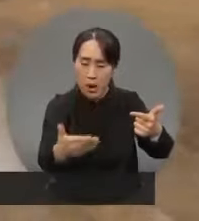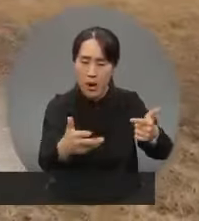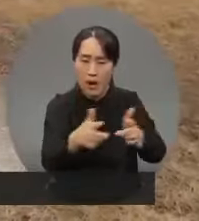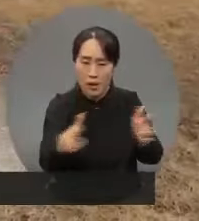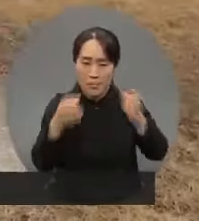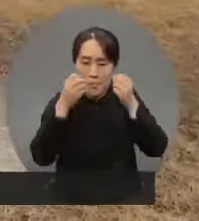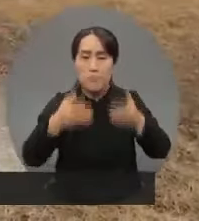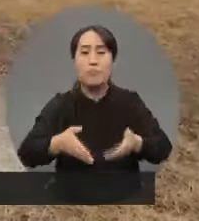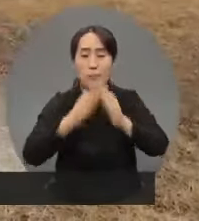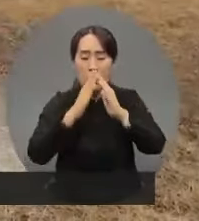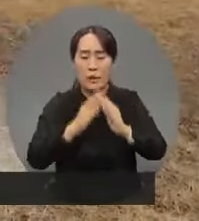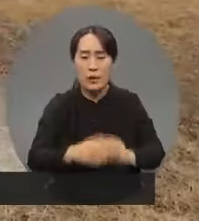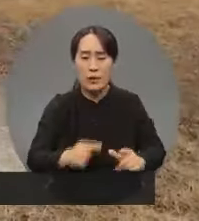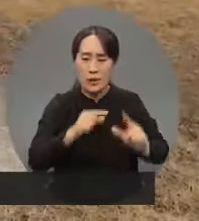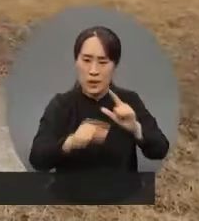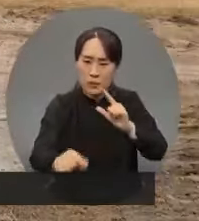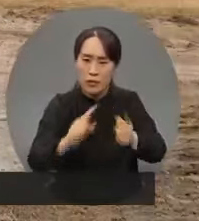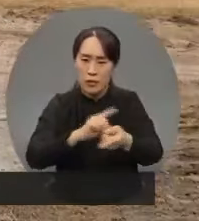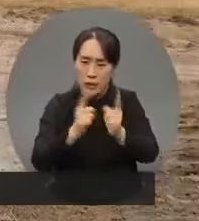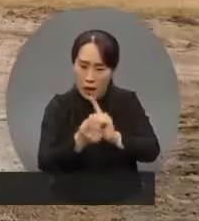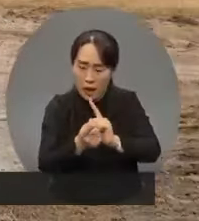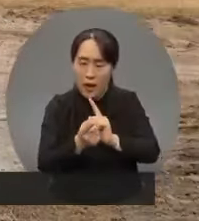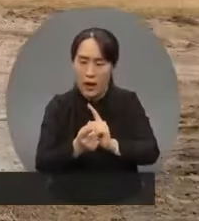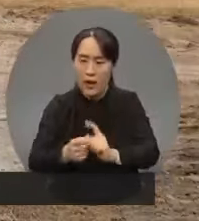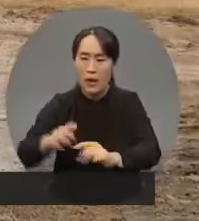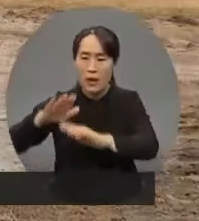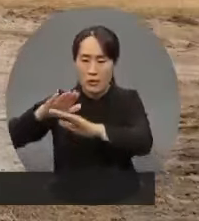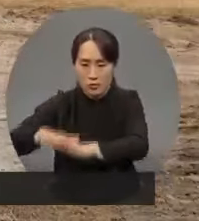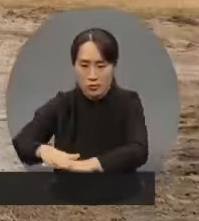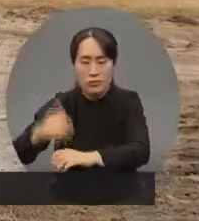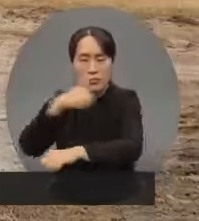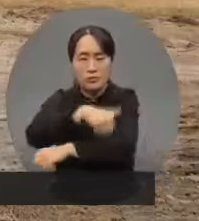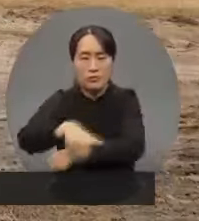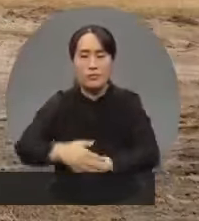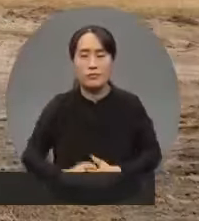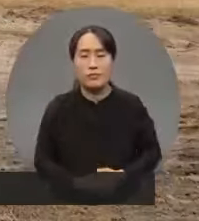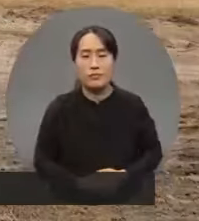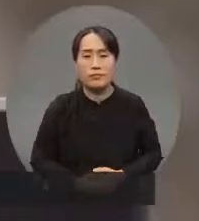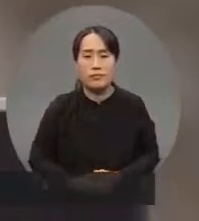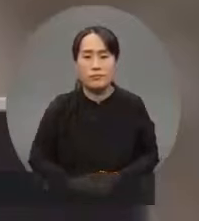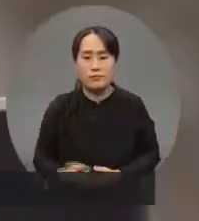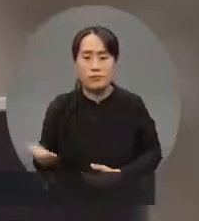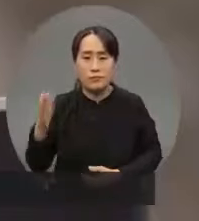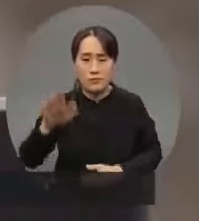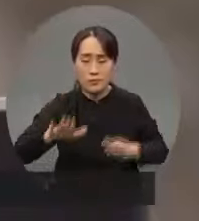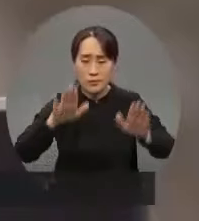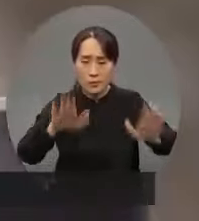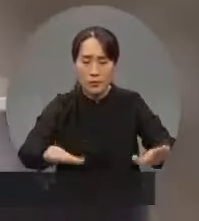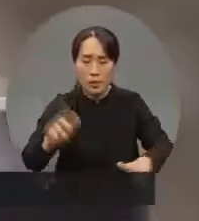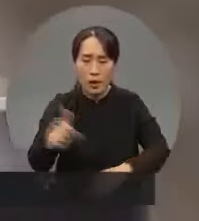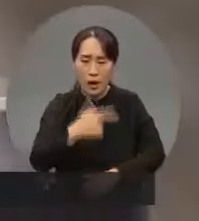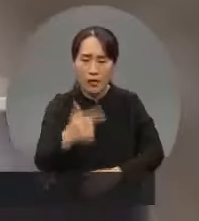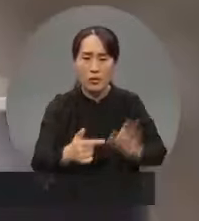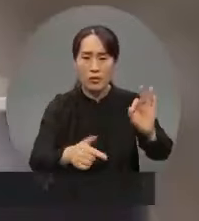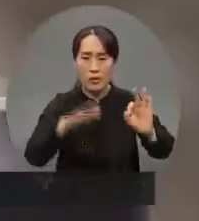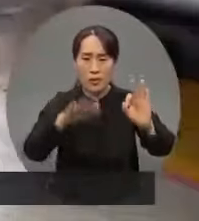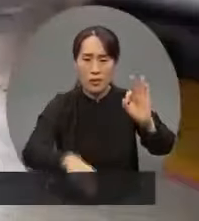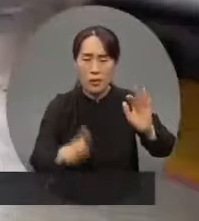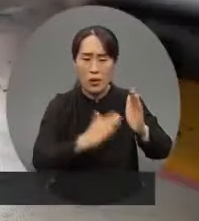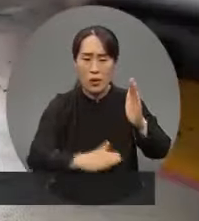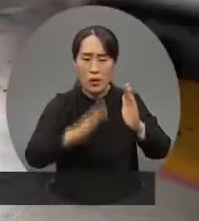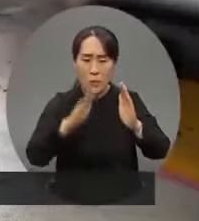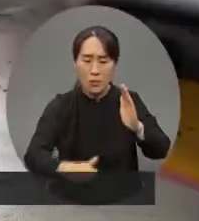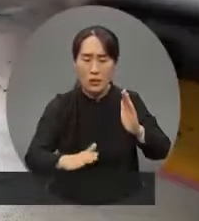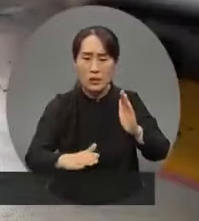주차장을 신설해 일부를 대행 차량 보관장으로 쓸 예정입니다. 다만 현재 하루 10대 미만인 공식